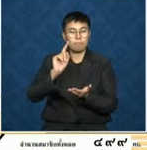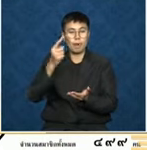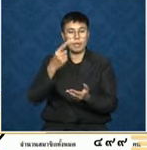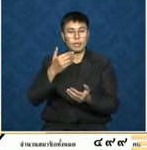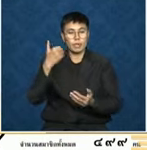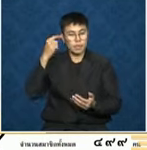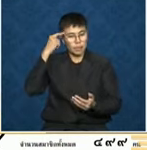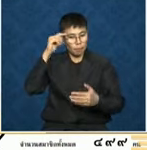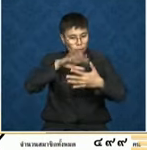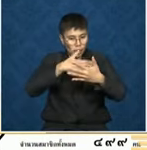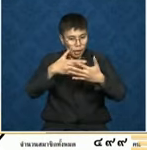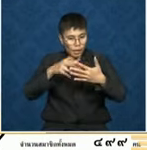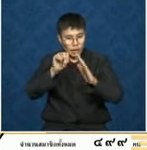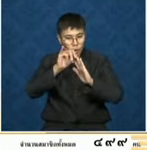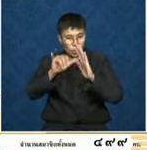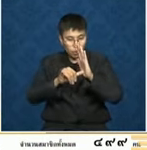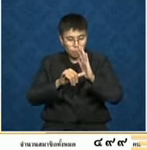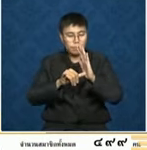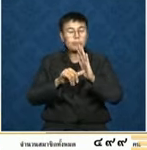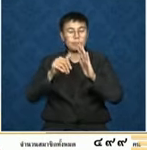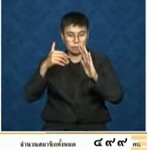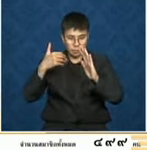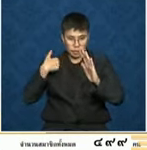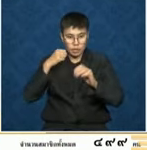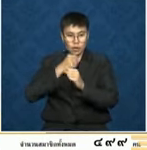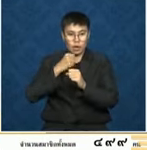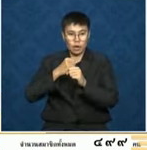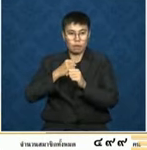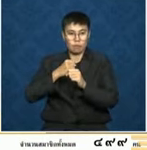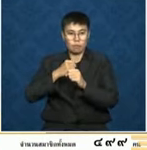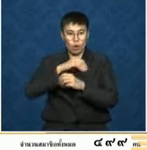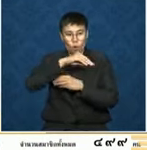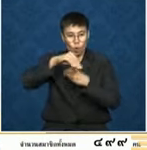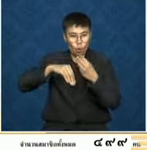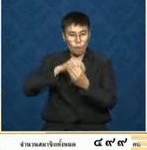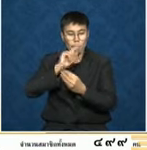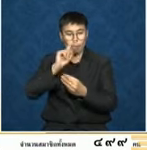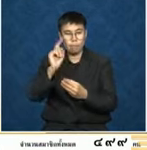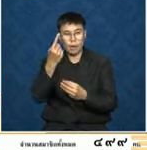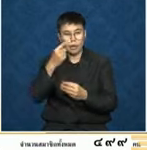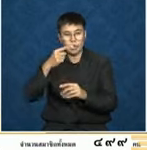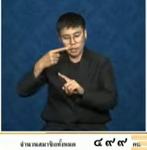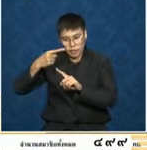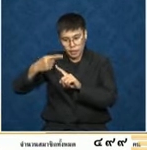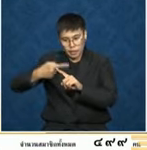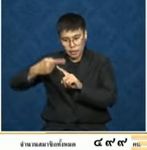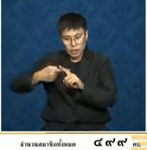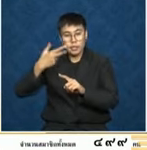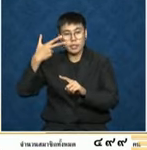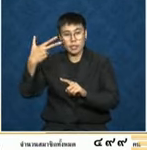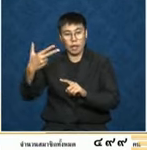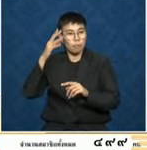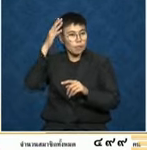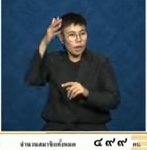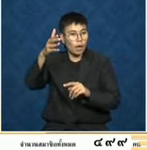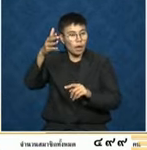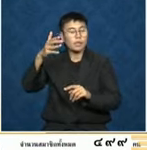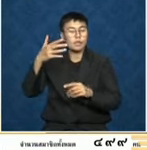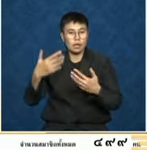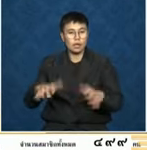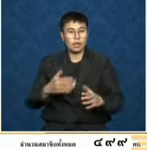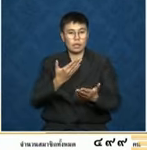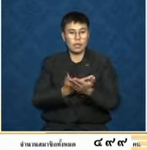างการเมืองและนโยบายเนี่ยก็ต้องมีการทำรอบใหม่นะครับขยับไปอีก3เดือนนะครับการจัดเก็บภาษีขอบเขตวันระยะเวลา